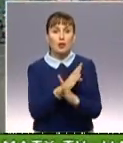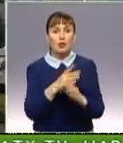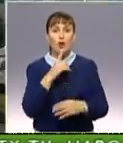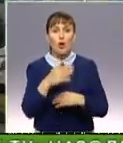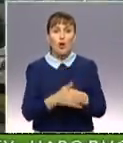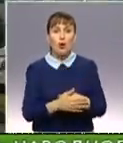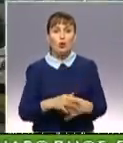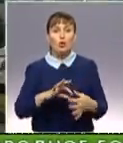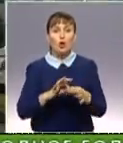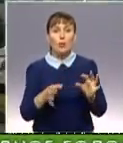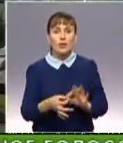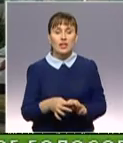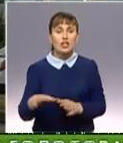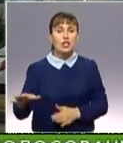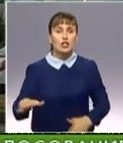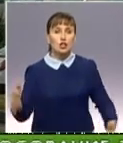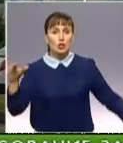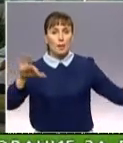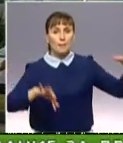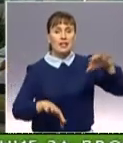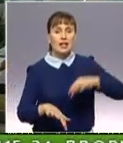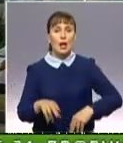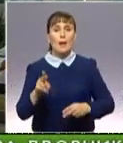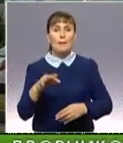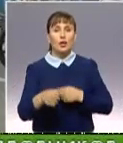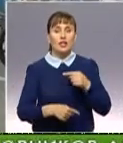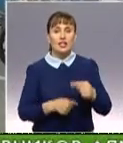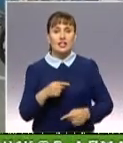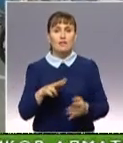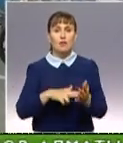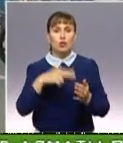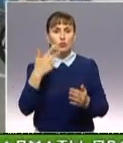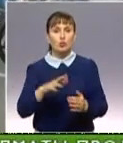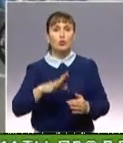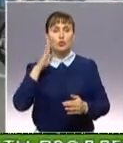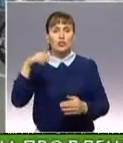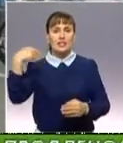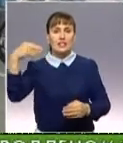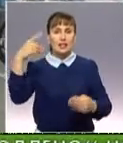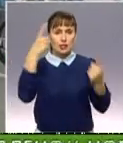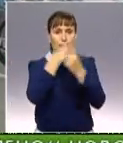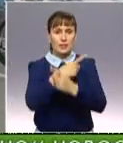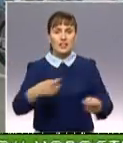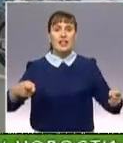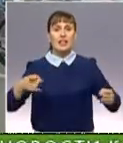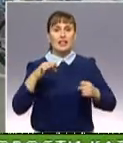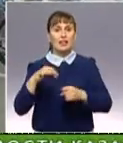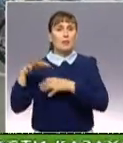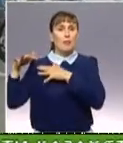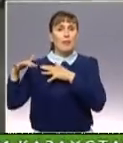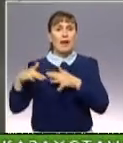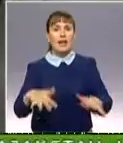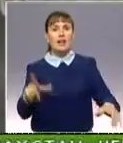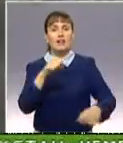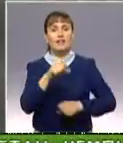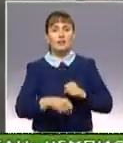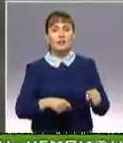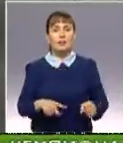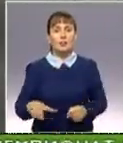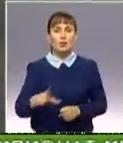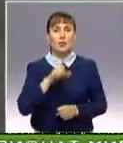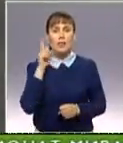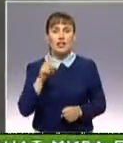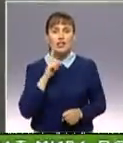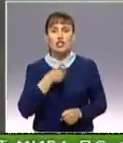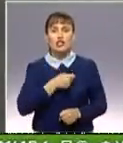около комплекса лыжных трамплинов «Сункар». По традиции ровно в 8:30 прозвучал сигнал, и разноцветная процессия пустилась в путь.